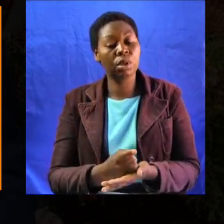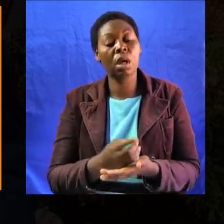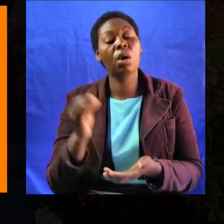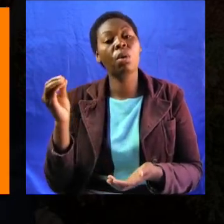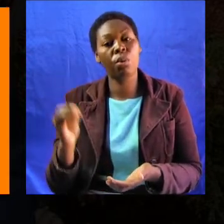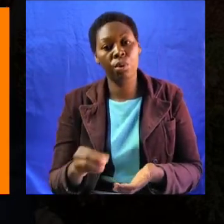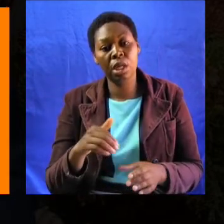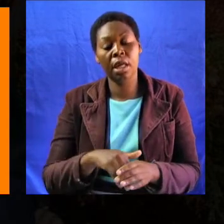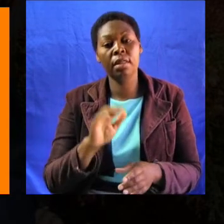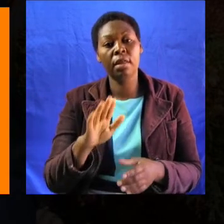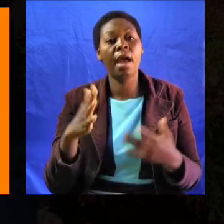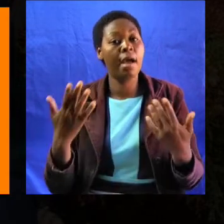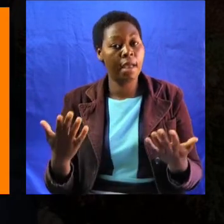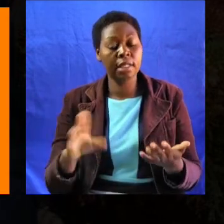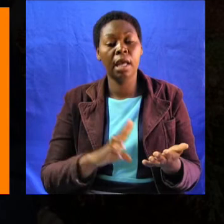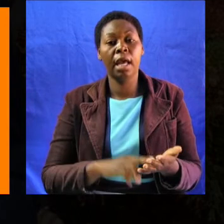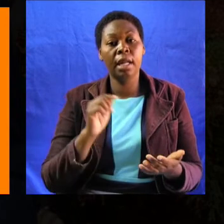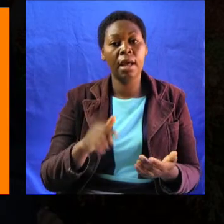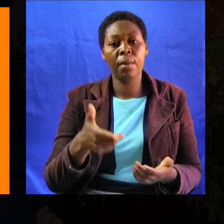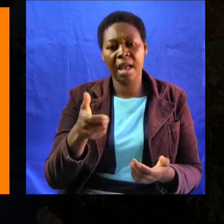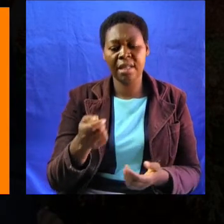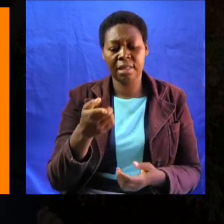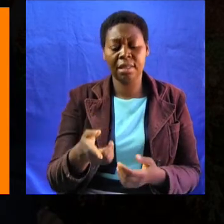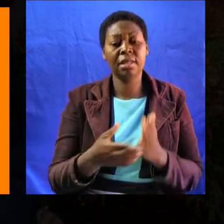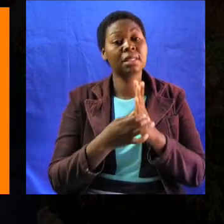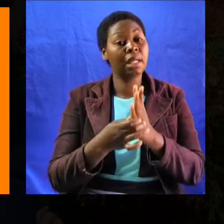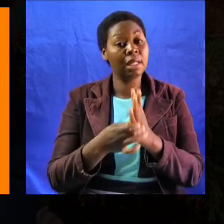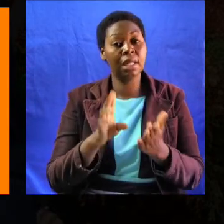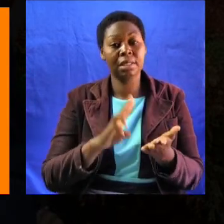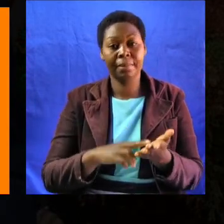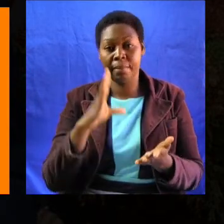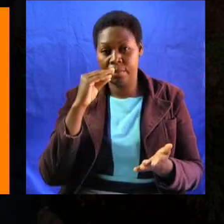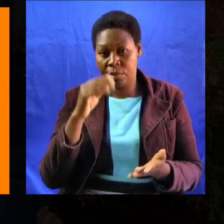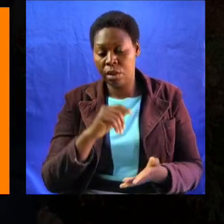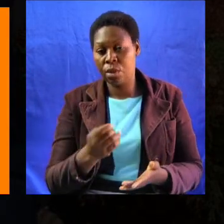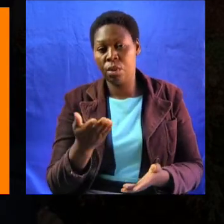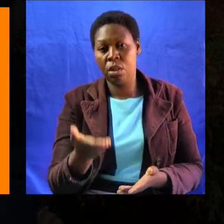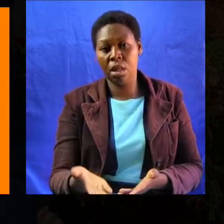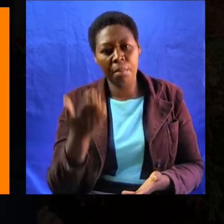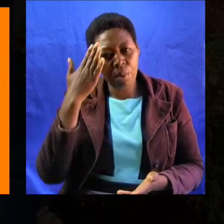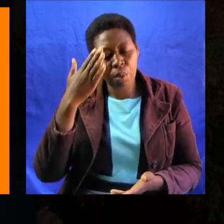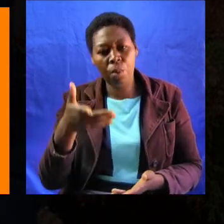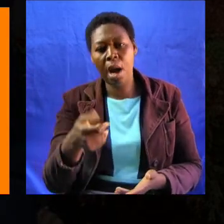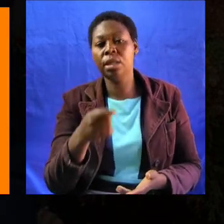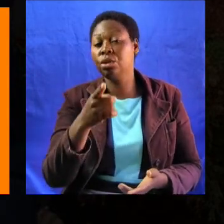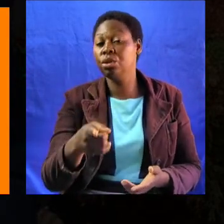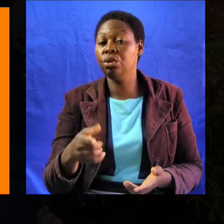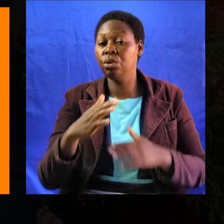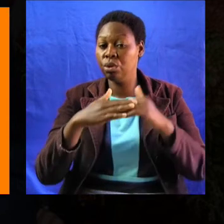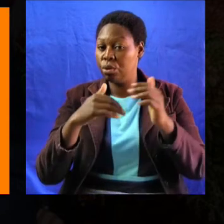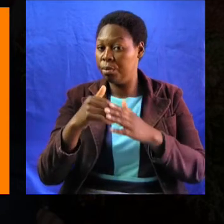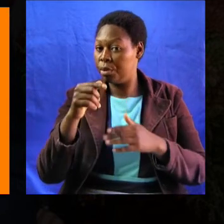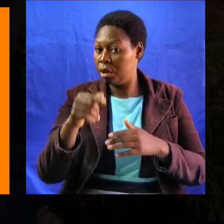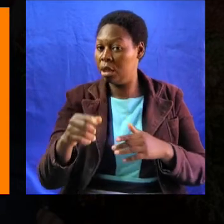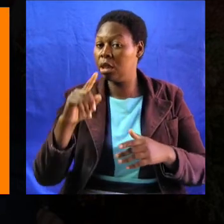pamaoko avo. Zvino takabvunza vakuru ivavo tikati kwaari, ndianiko wakakurayira ekuvaka imba iyi